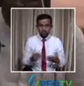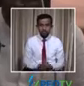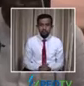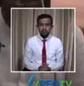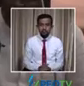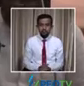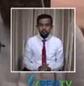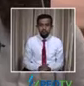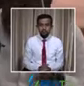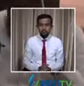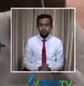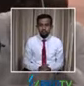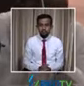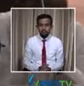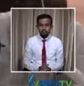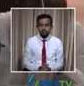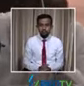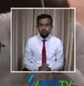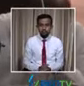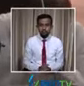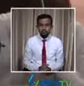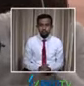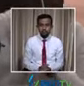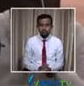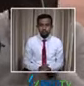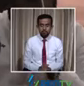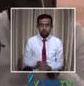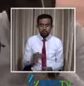இன்று மே 18